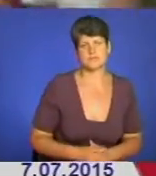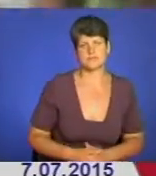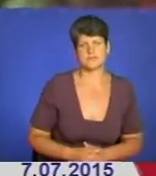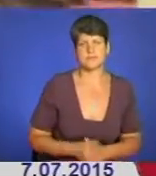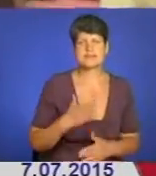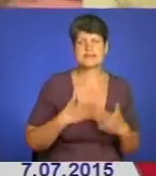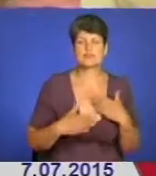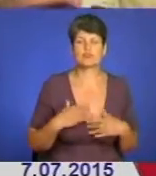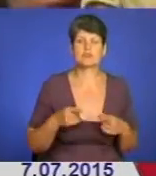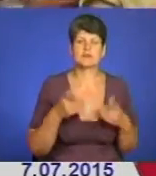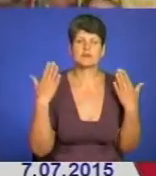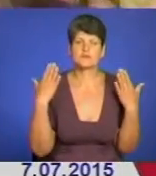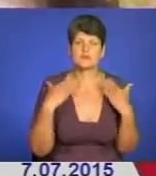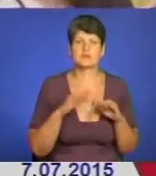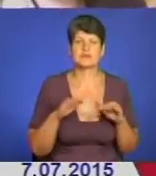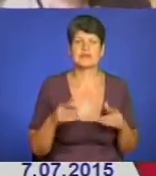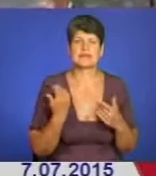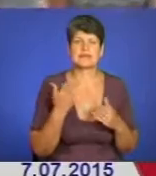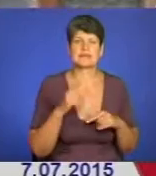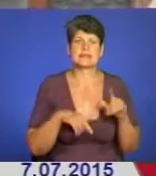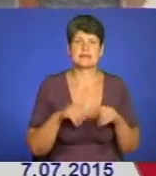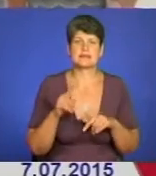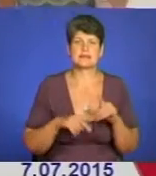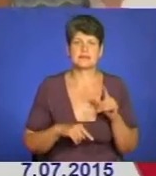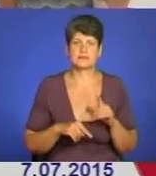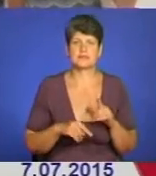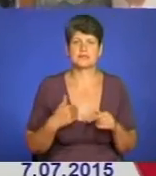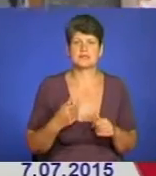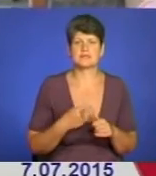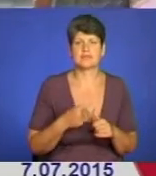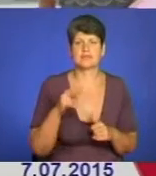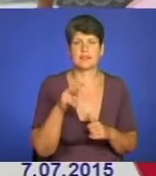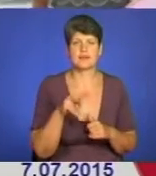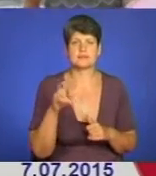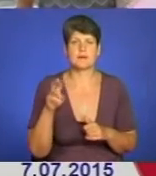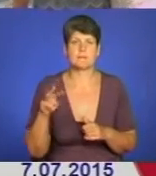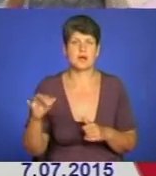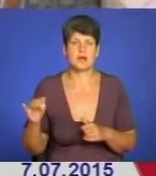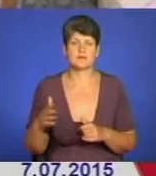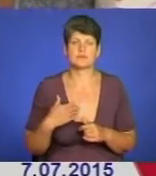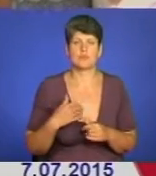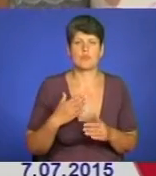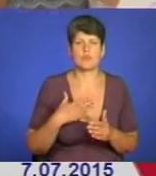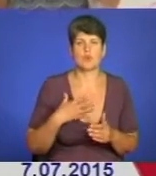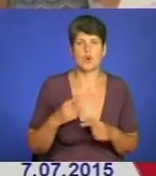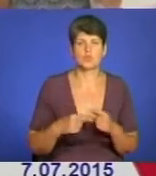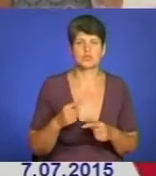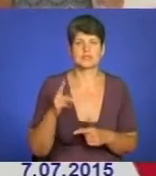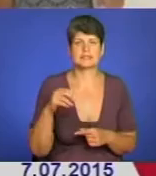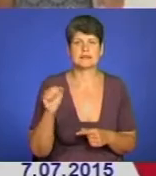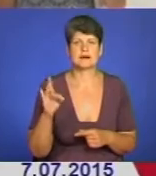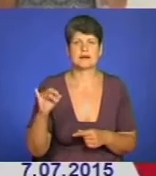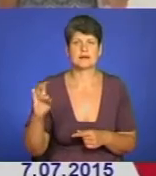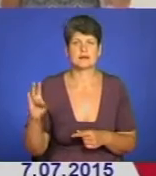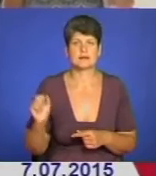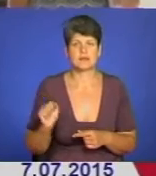Задоволені таким дозвіллям дітей їхні рідні. Мене звати Леся Михайлівна, тут моя внучка Даринка. Я почула